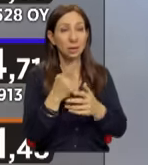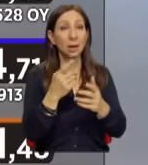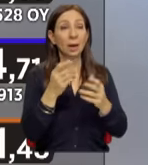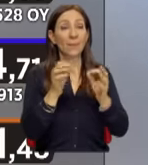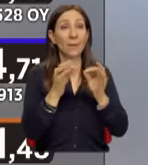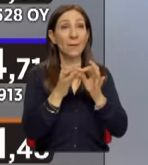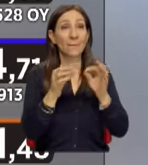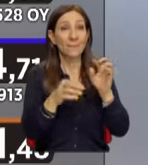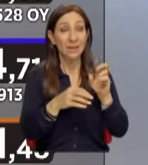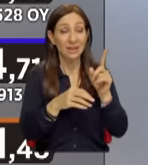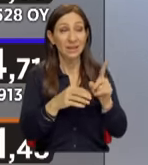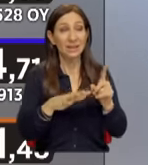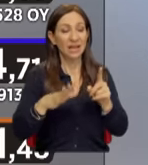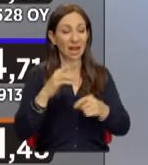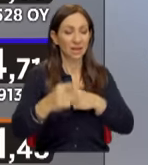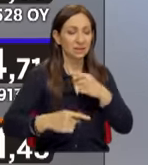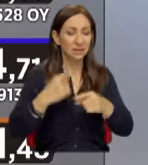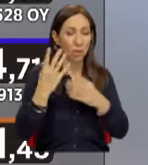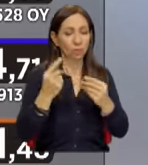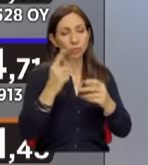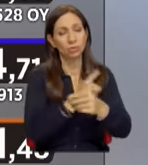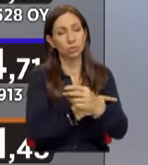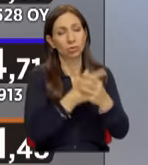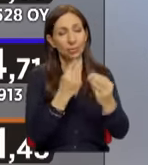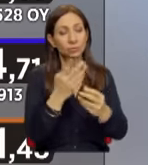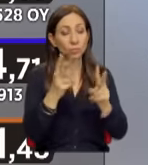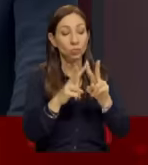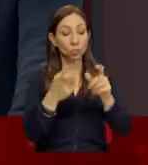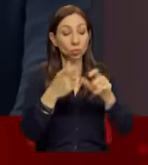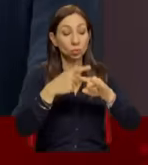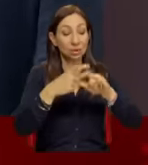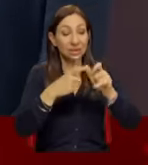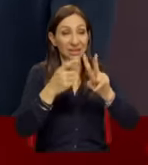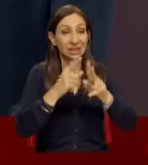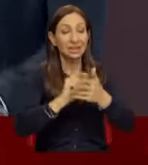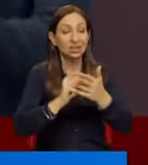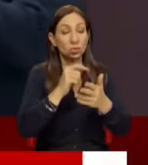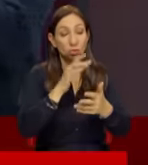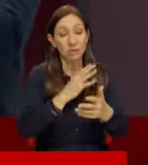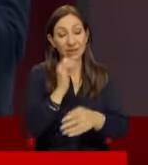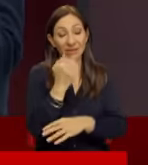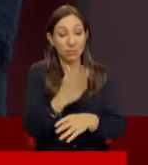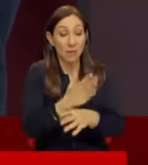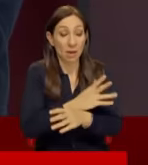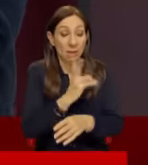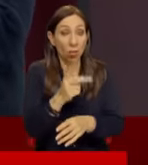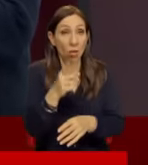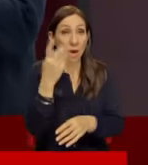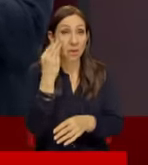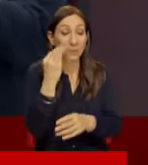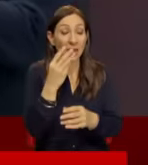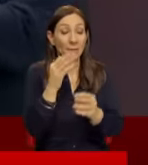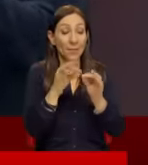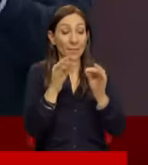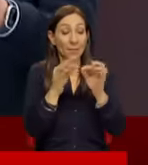Birlik Partisi'nin geleneksel olarak güçlü olduğu bir yer. Neden? Çünkü Muhsin Yazıcıoğlu'nun memleketi, evet. Sivas. Yani Sivas'ı öyle o anlamda Büyük